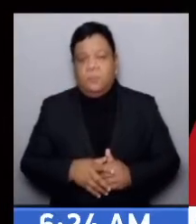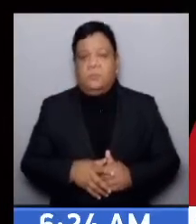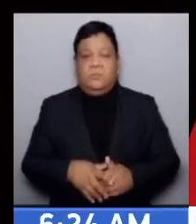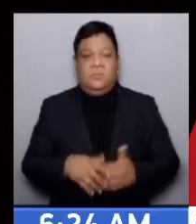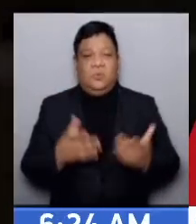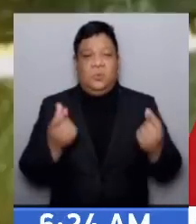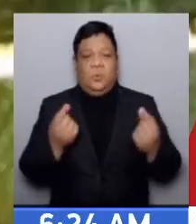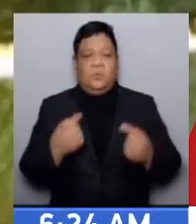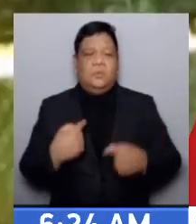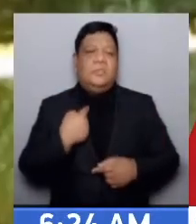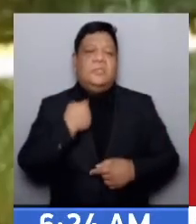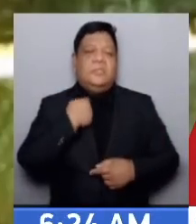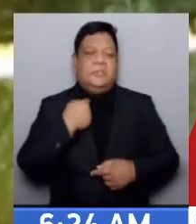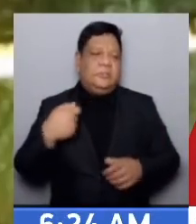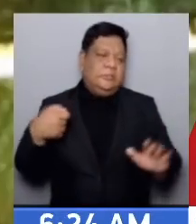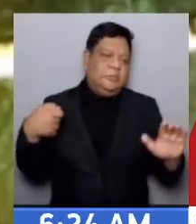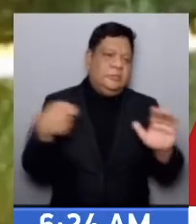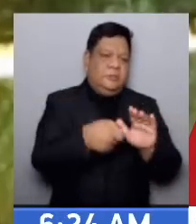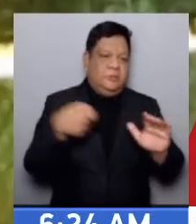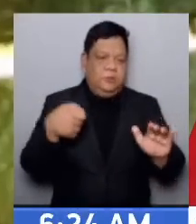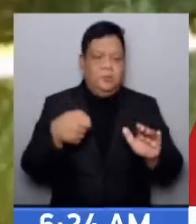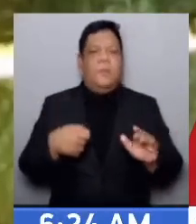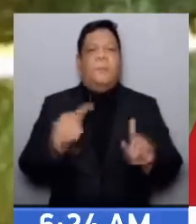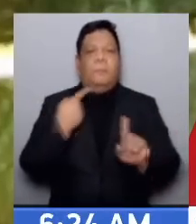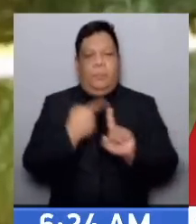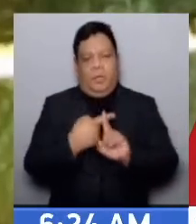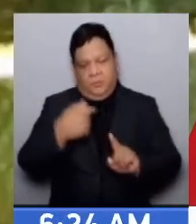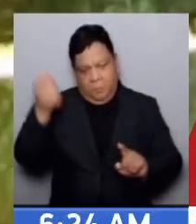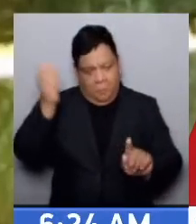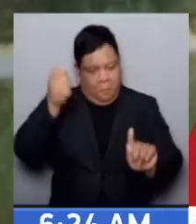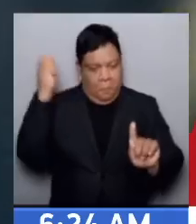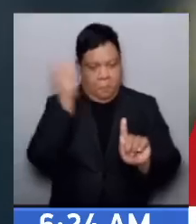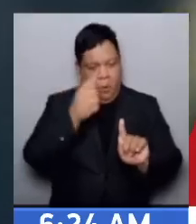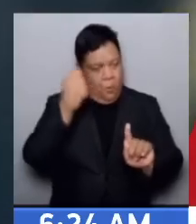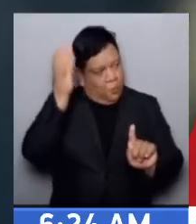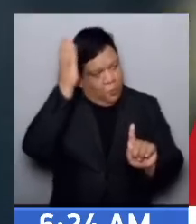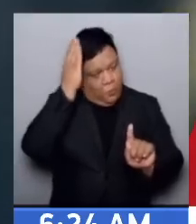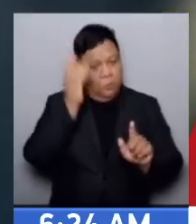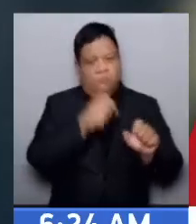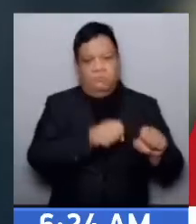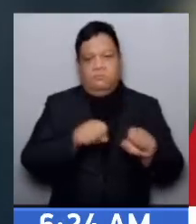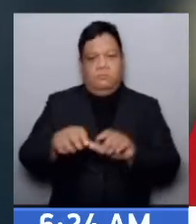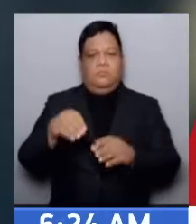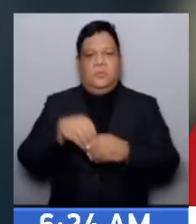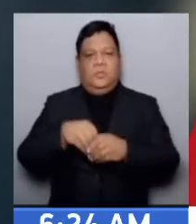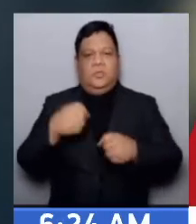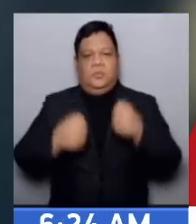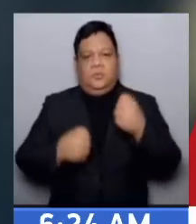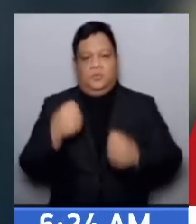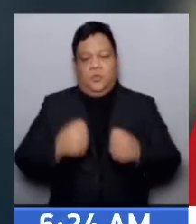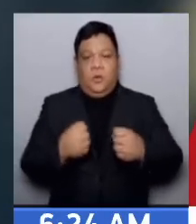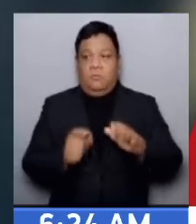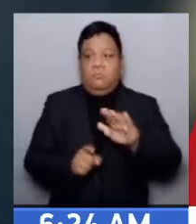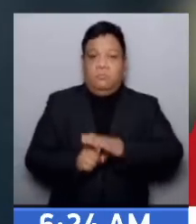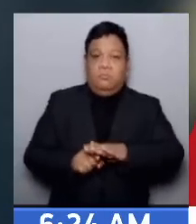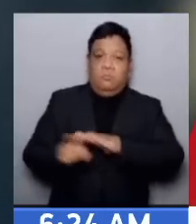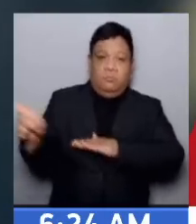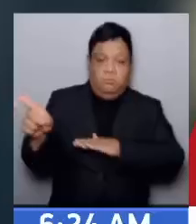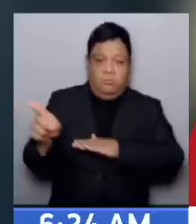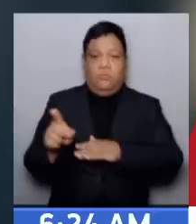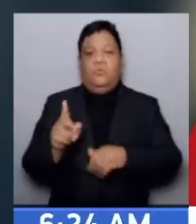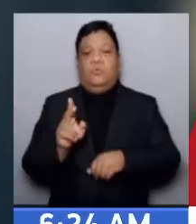at pinukpok sa ulo ang biktima. Saka nilagay sa likod ng sasakyan ang bangkay. Tumakas siya at sinunog daw niya ang ginamit na kutsilyo sa